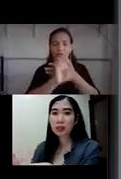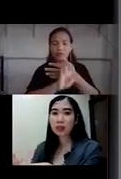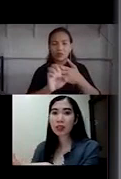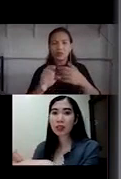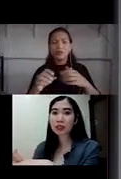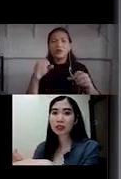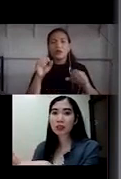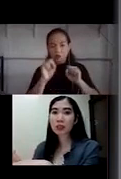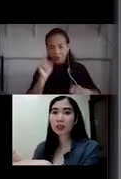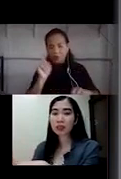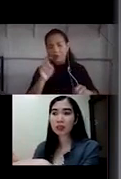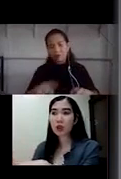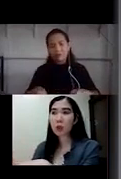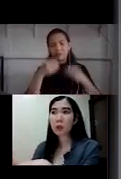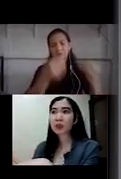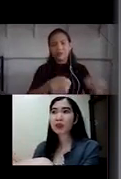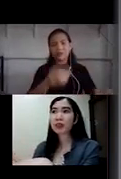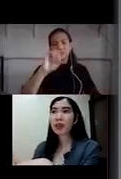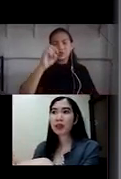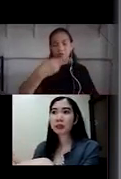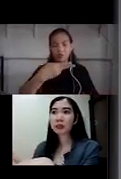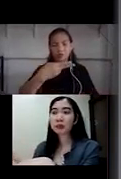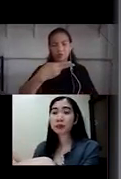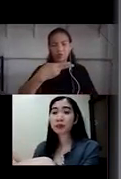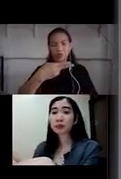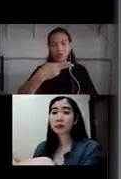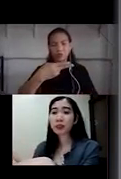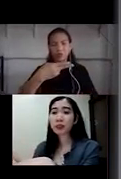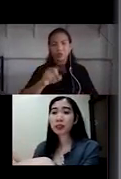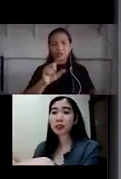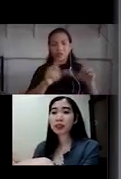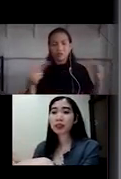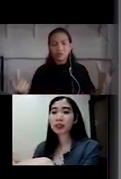DOH library@gmail.com ng